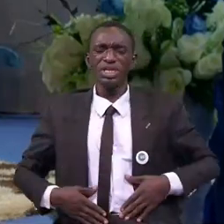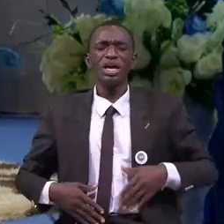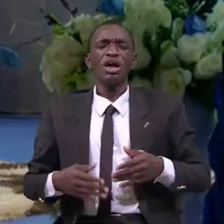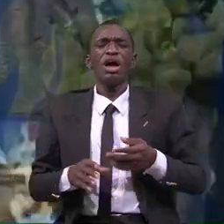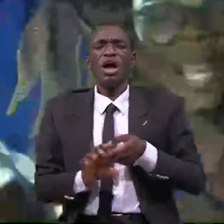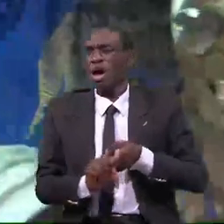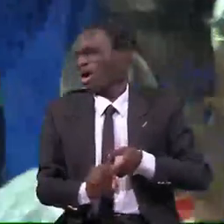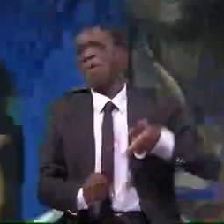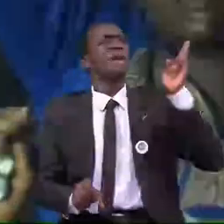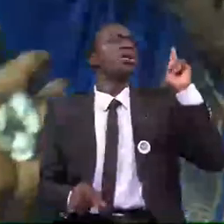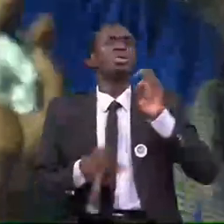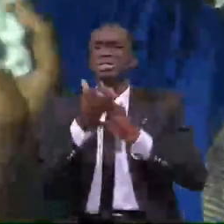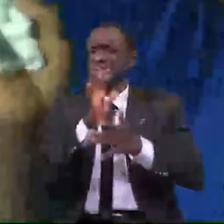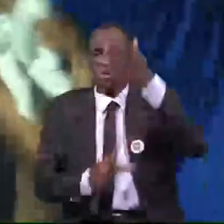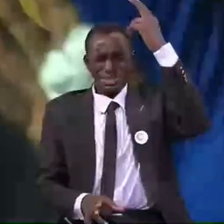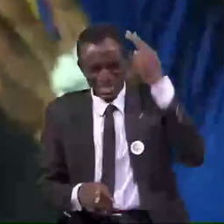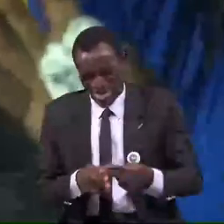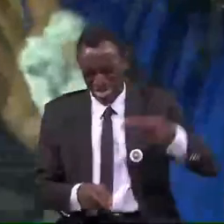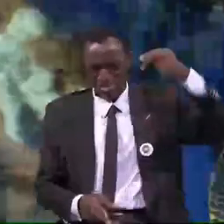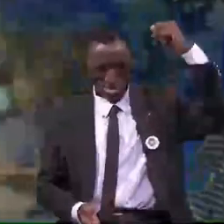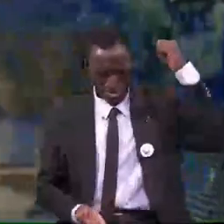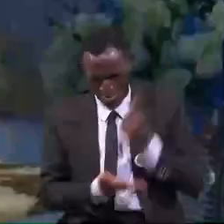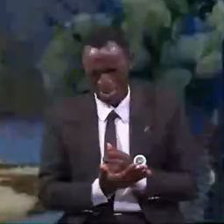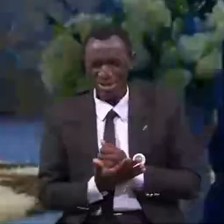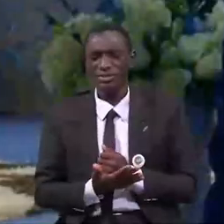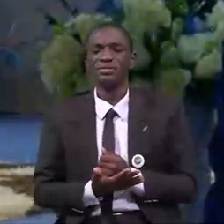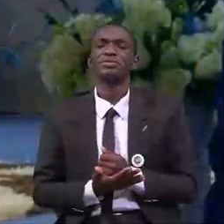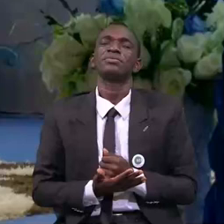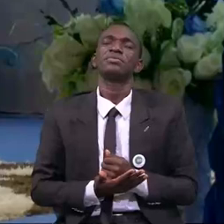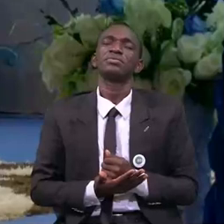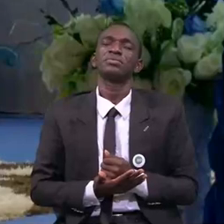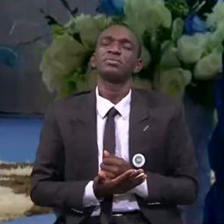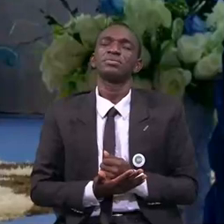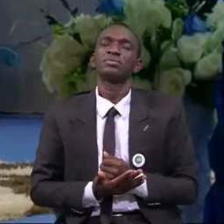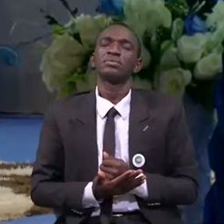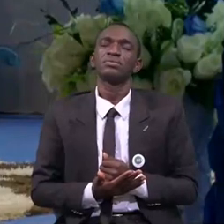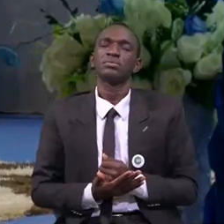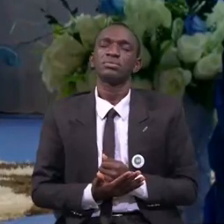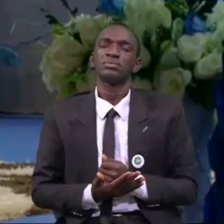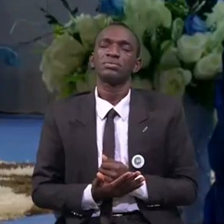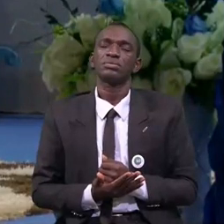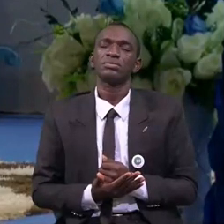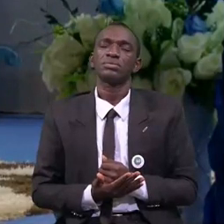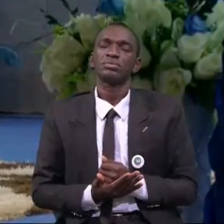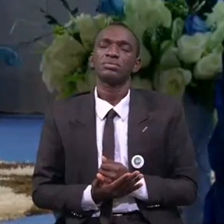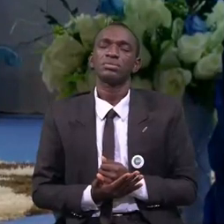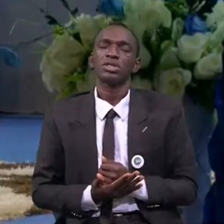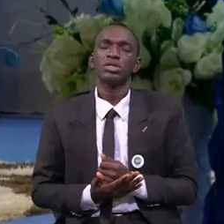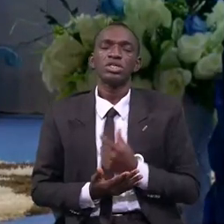Jésus que la douleurs à vos jointures dans vos corps sortent au nom de Jésus